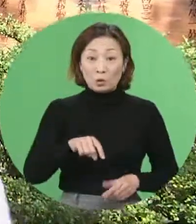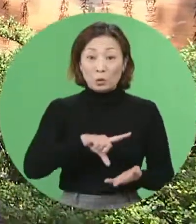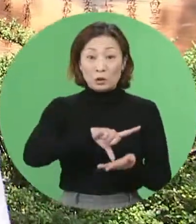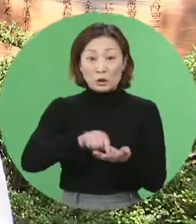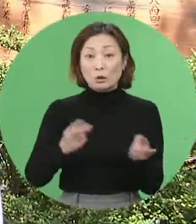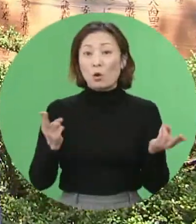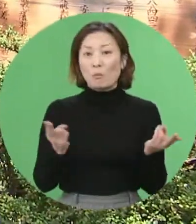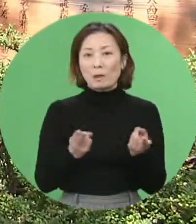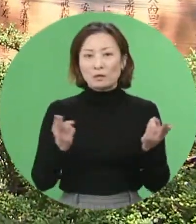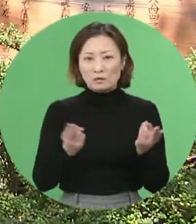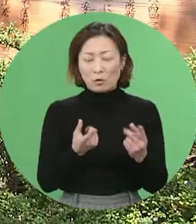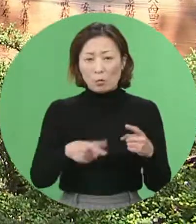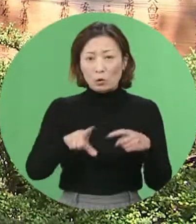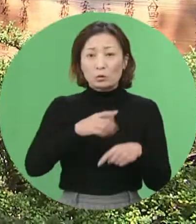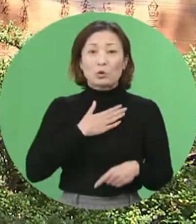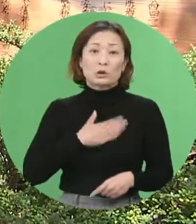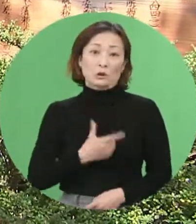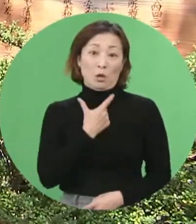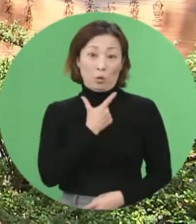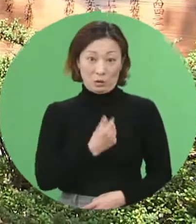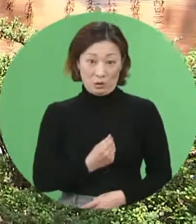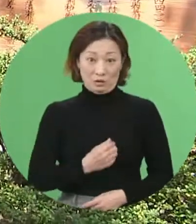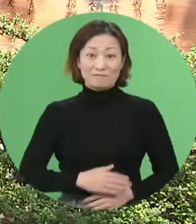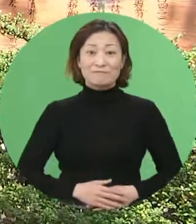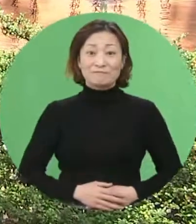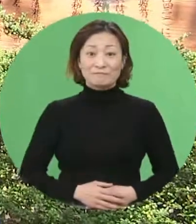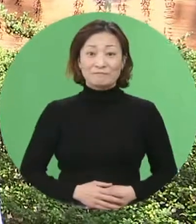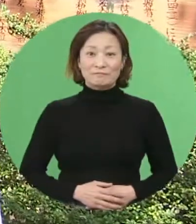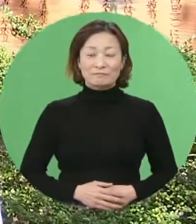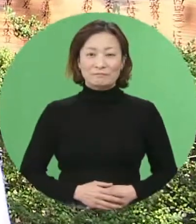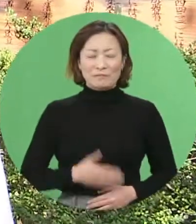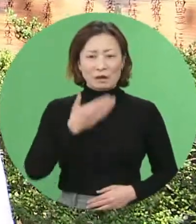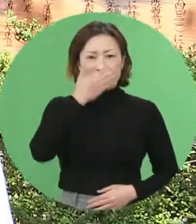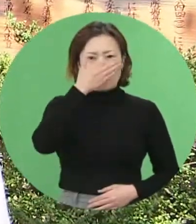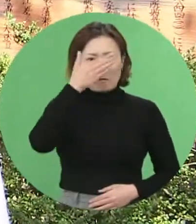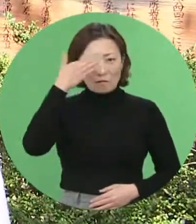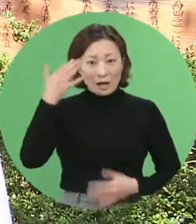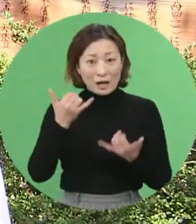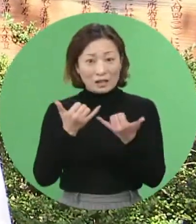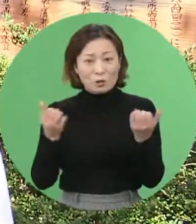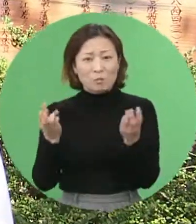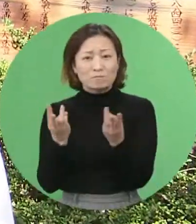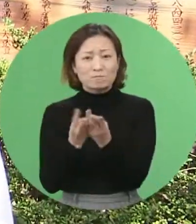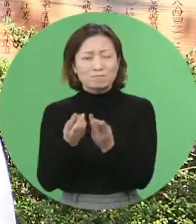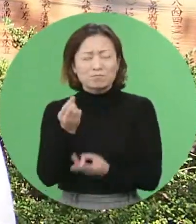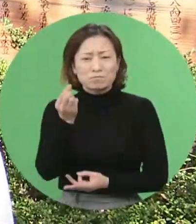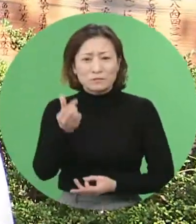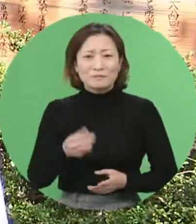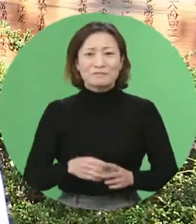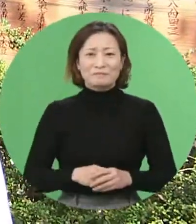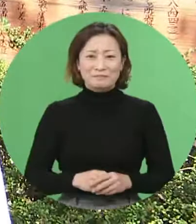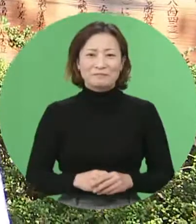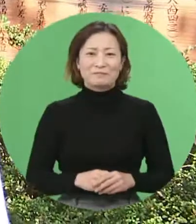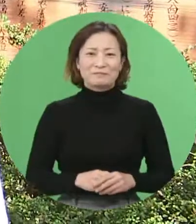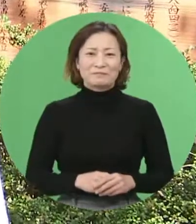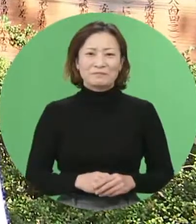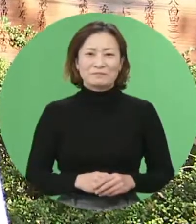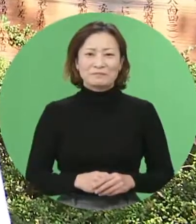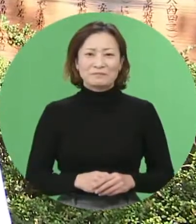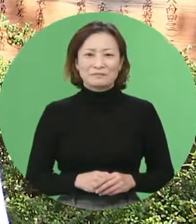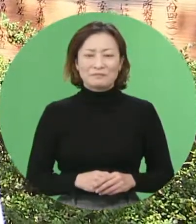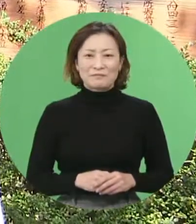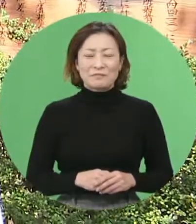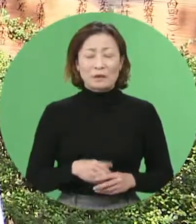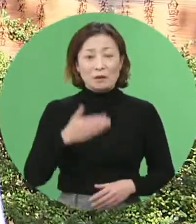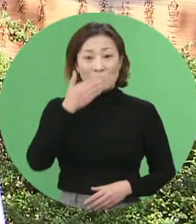をもっといっぱい知ってほしいなと思うのと、若い子が、ちょっとやっぱ少ないんで、どうしてもなんで、若